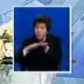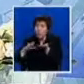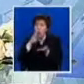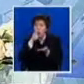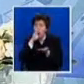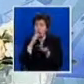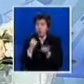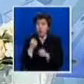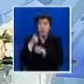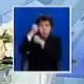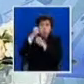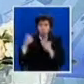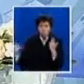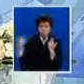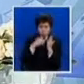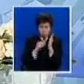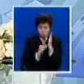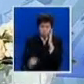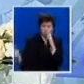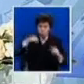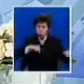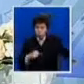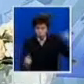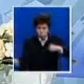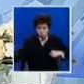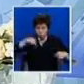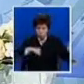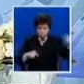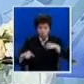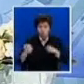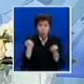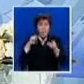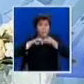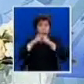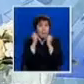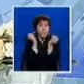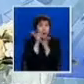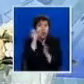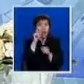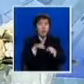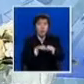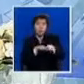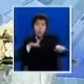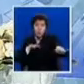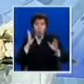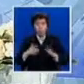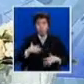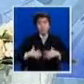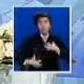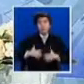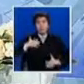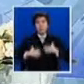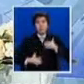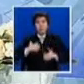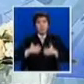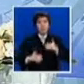การเดินทางเข้ามากันอย่างมากก็ส่งผลกระทบต่อเรื่องของการจราจรการสัญจรไปมาและการใช้ชีวิตตามปกติของพี่